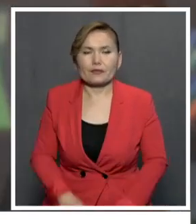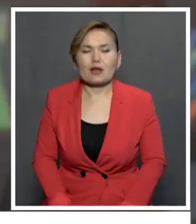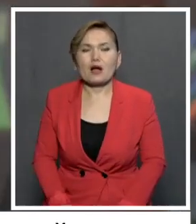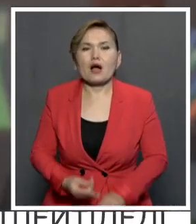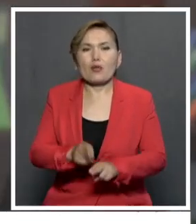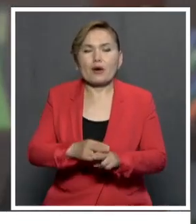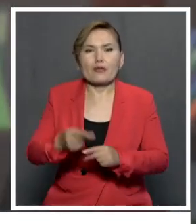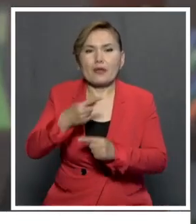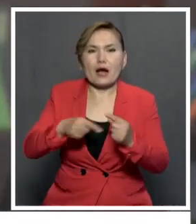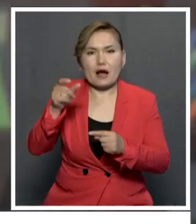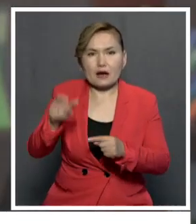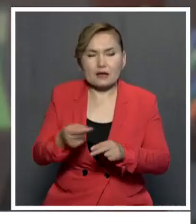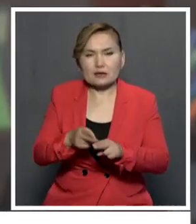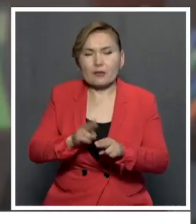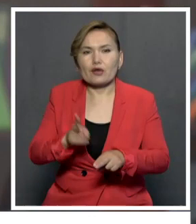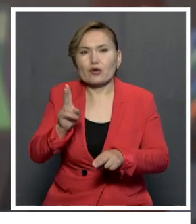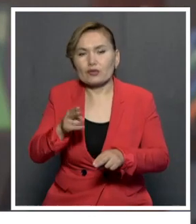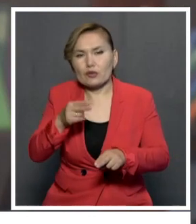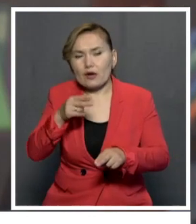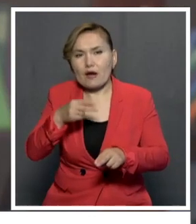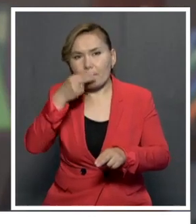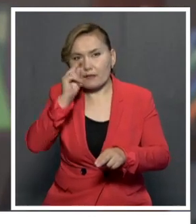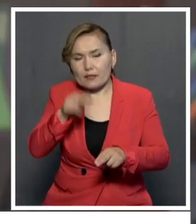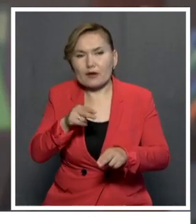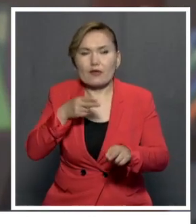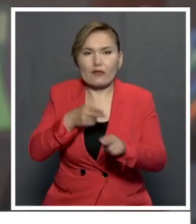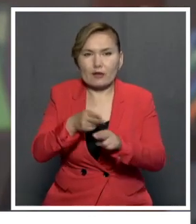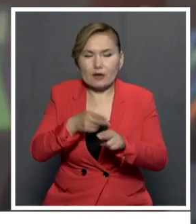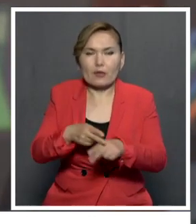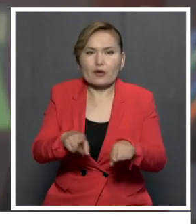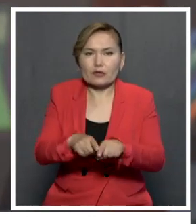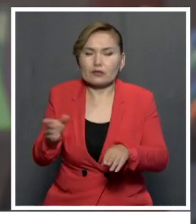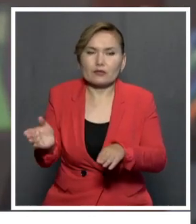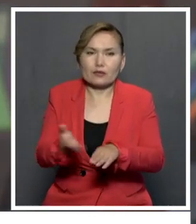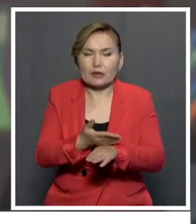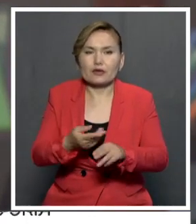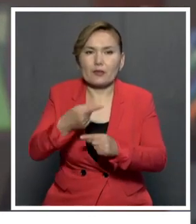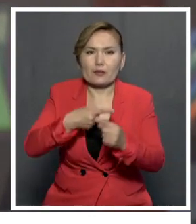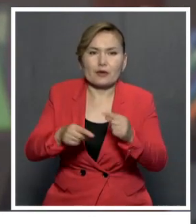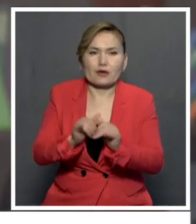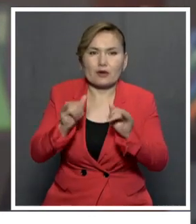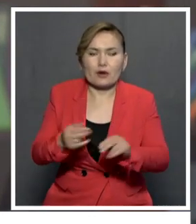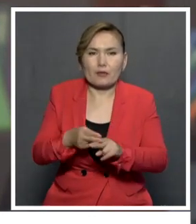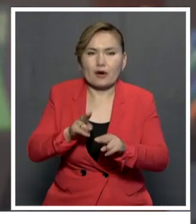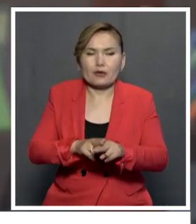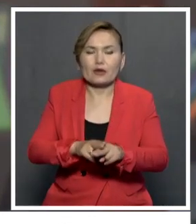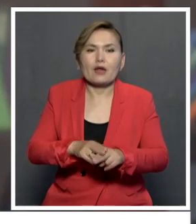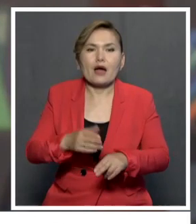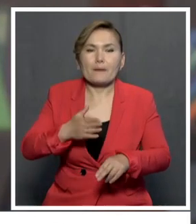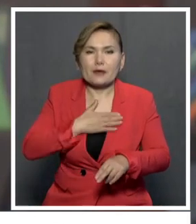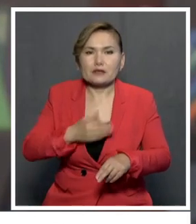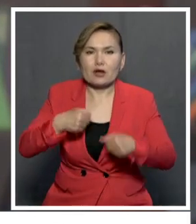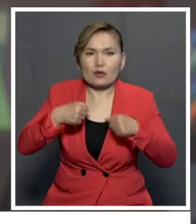Рейдерлікпен кәсіпкерлік қызметке заңсыз кедергі келтіру бойынша жаңа бөлімдер енгізілді. Президент тапсырмасына сәйкес құқық бұзушылықтарға